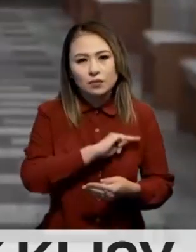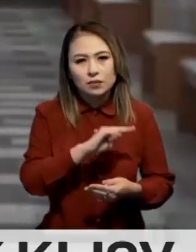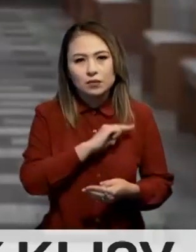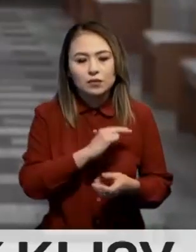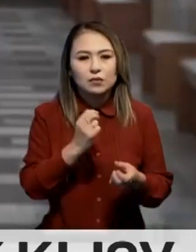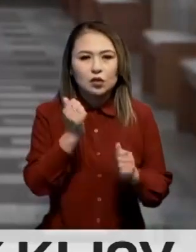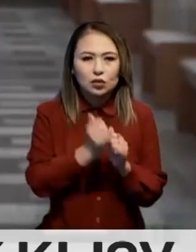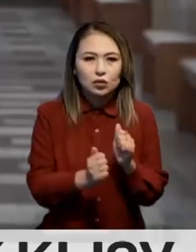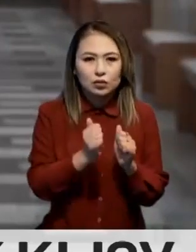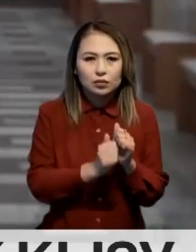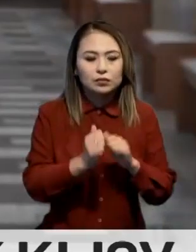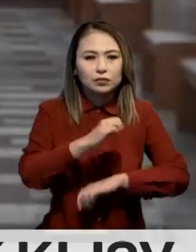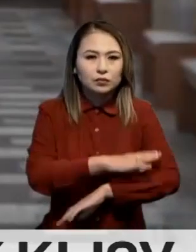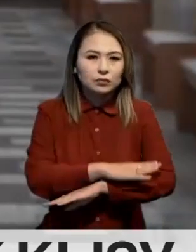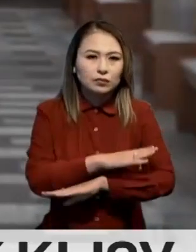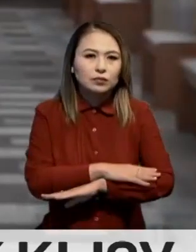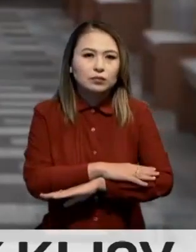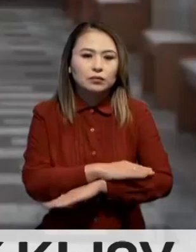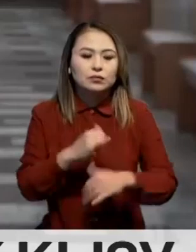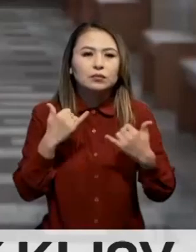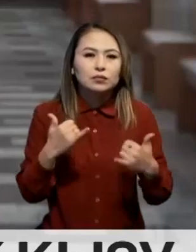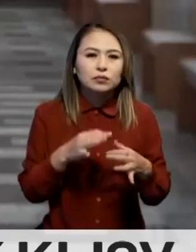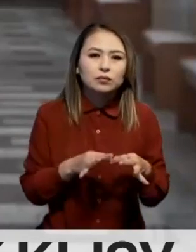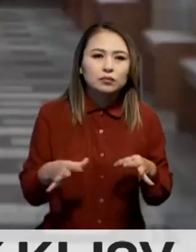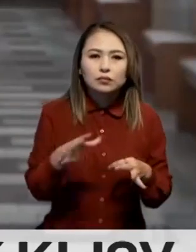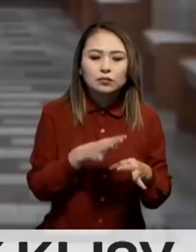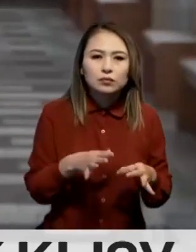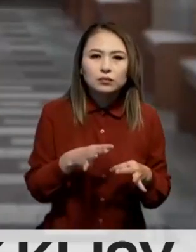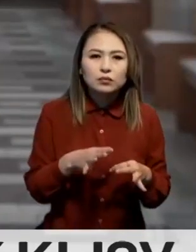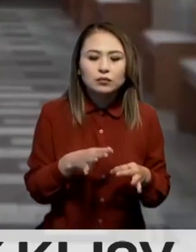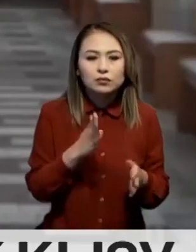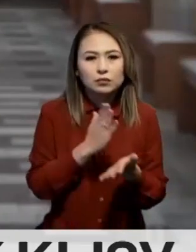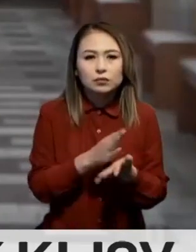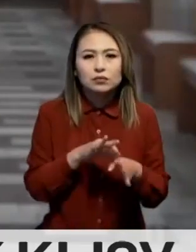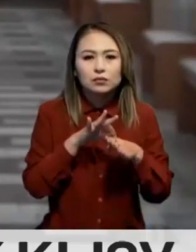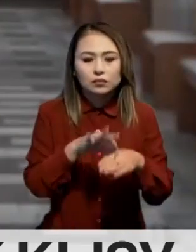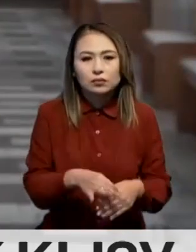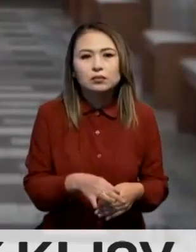күнтізелік тәртібі бойынша қазір облыста жүріп жатыр.